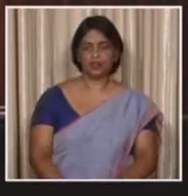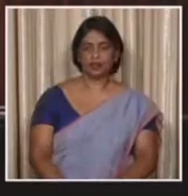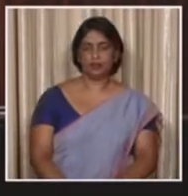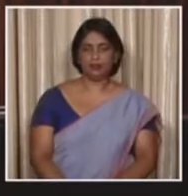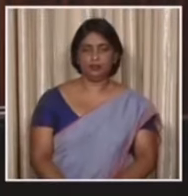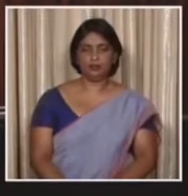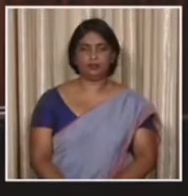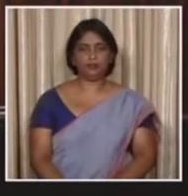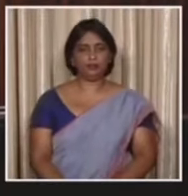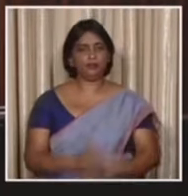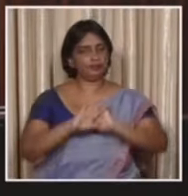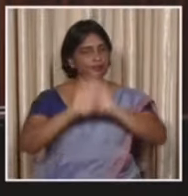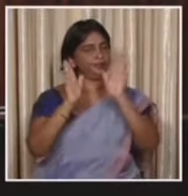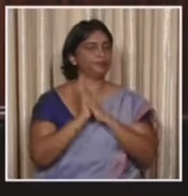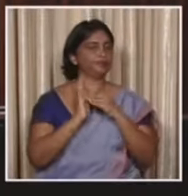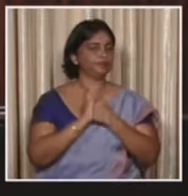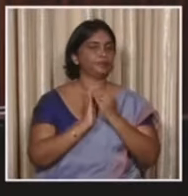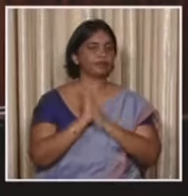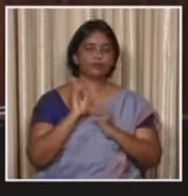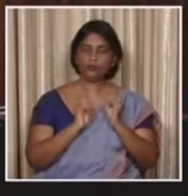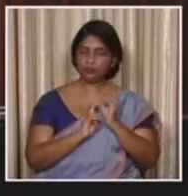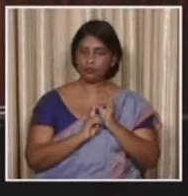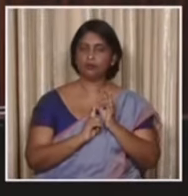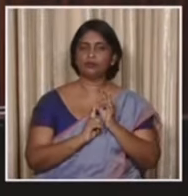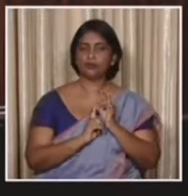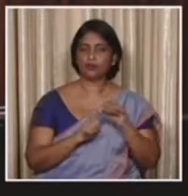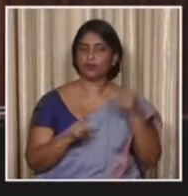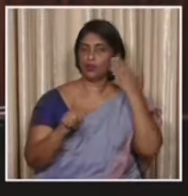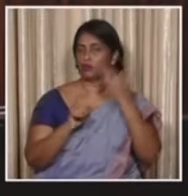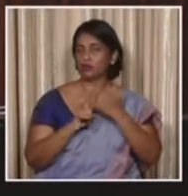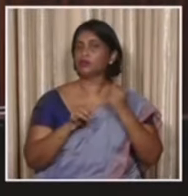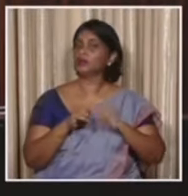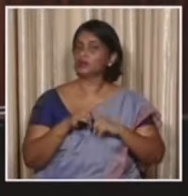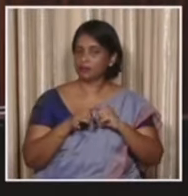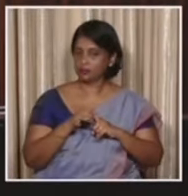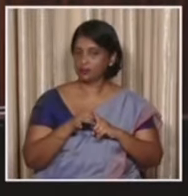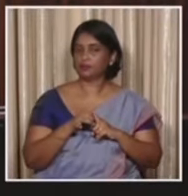ගරු මන්ත්‍රීතුමනි, ප්‍රියනි, මේ ප්‍රශ්නය සම්බන්ධයෙන්